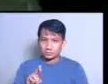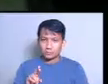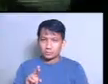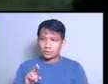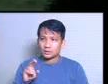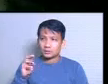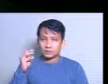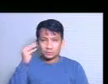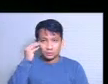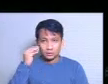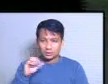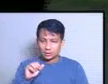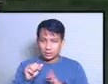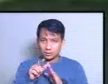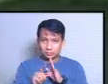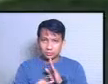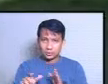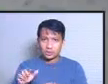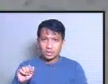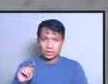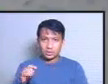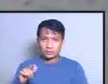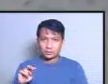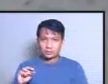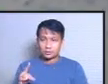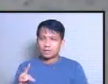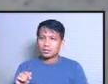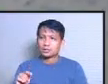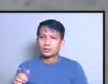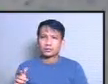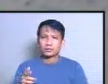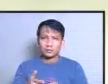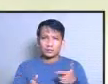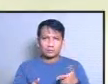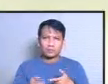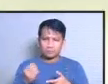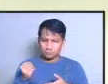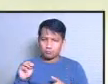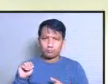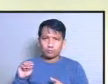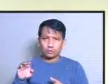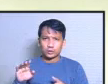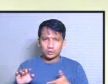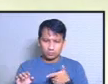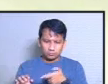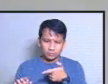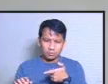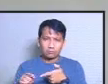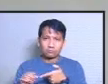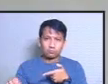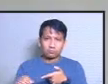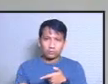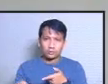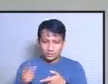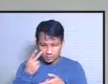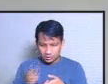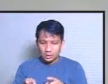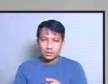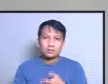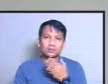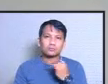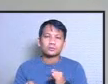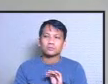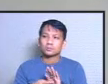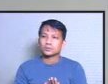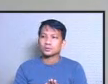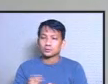Arbiter Attorney Agatha Ann Dakigan. 14 na basyo ng bala ang narecover sa crime scene. Kinundi na naman ni Dole